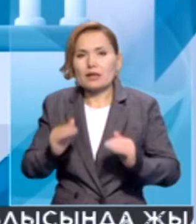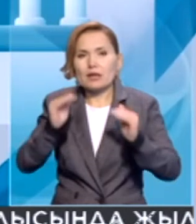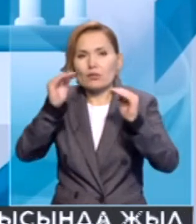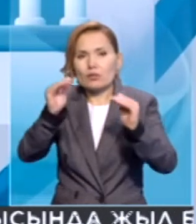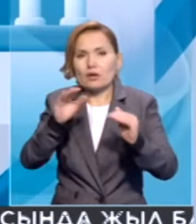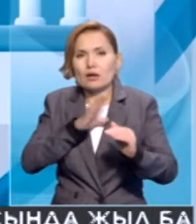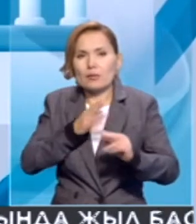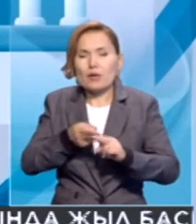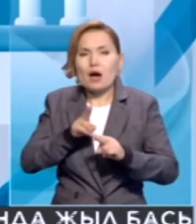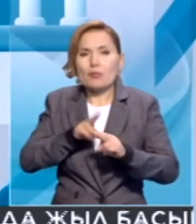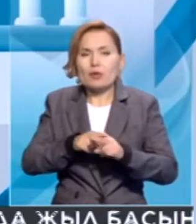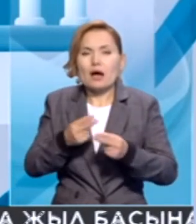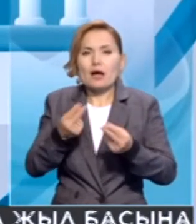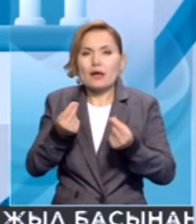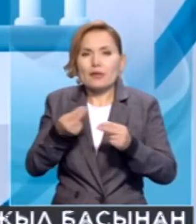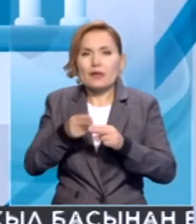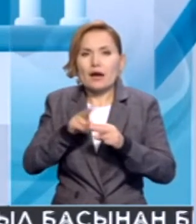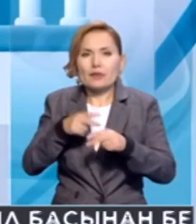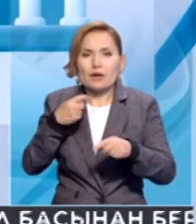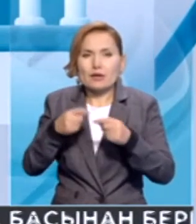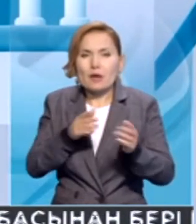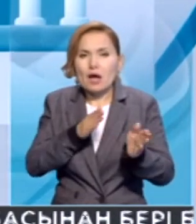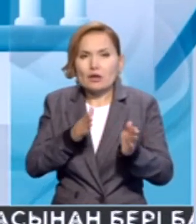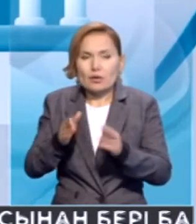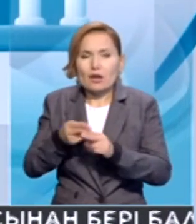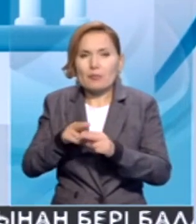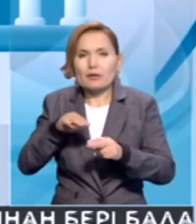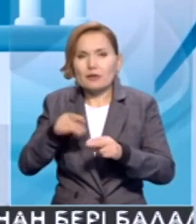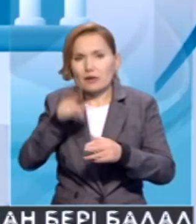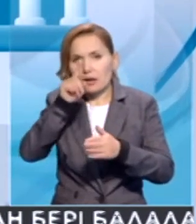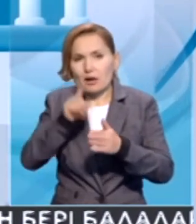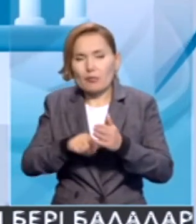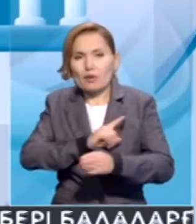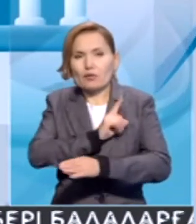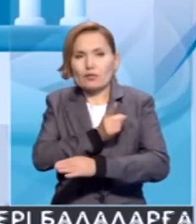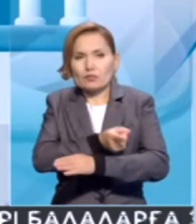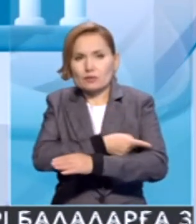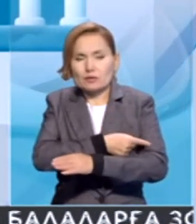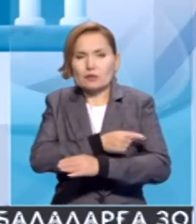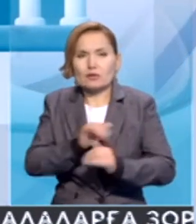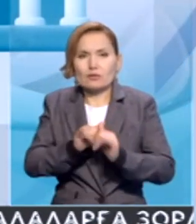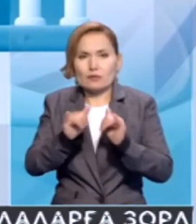12,15%-ке дейін көтеріліп отыр. Бұл қаржы нарығын тұрақтандырып, теңгеге сенімді күшейтеді, дейді сарапшылар.